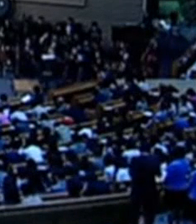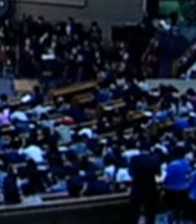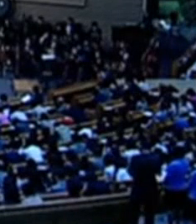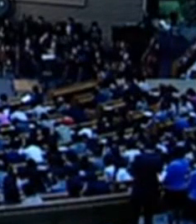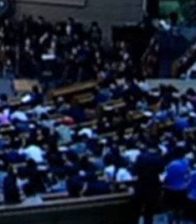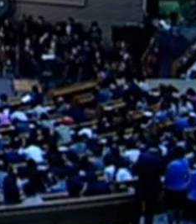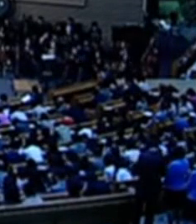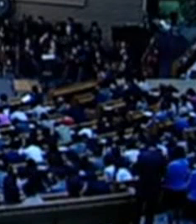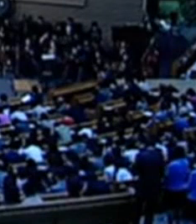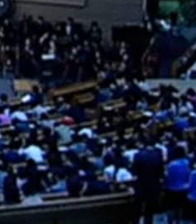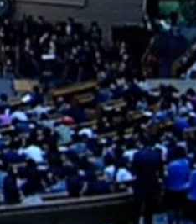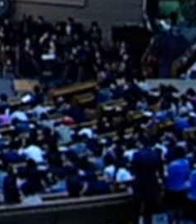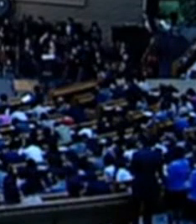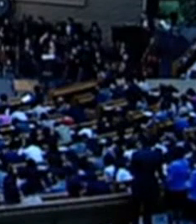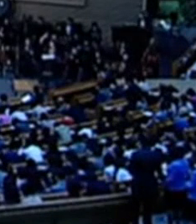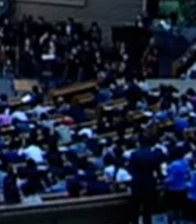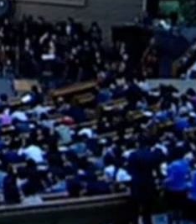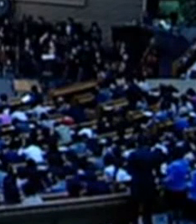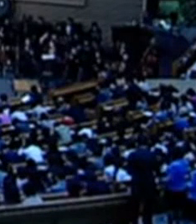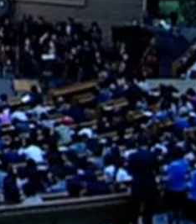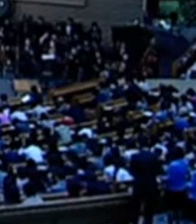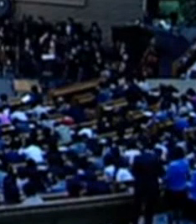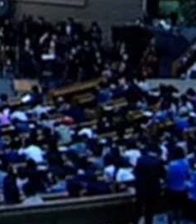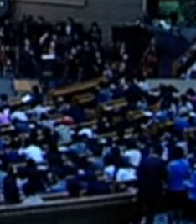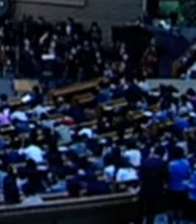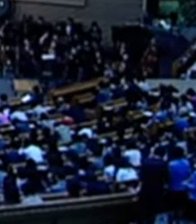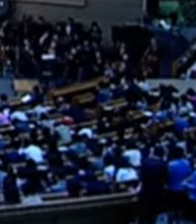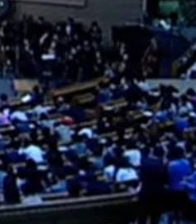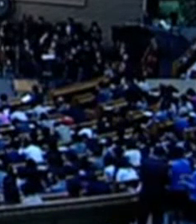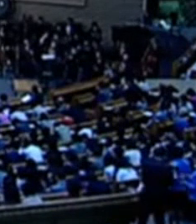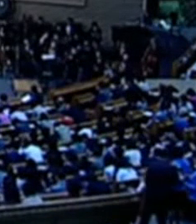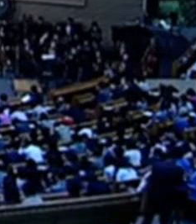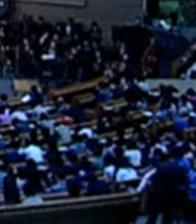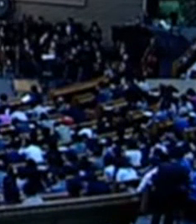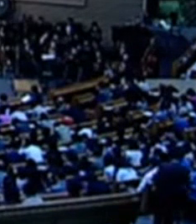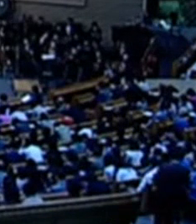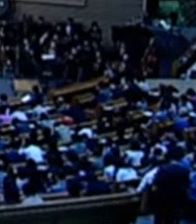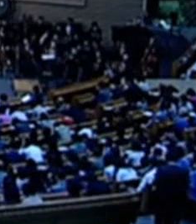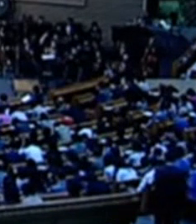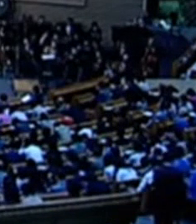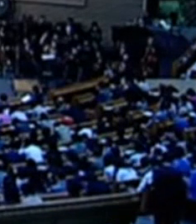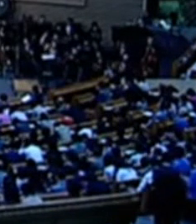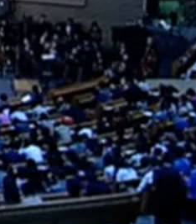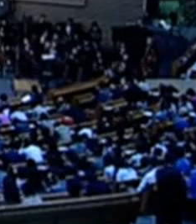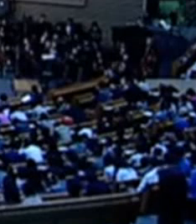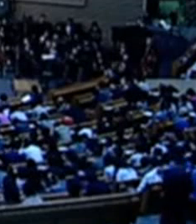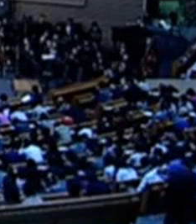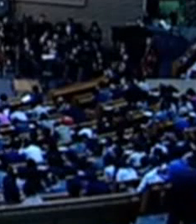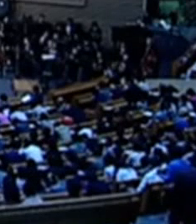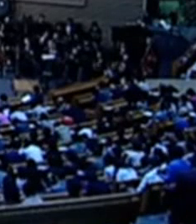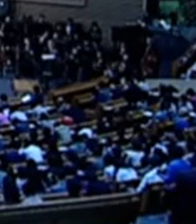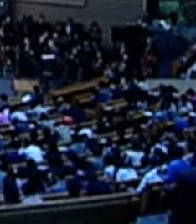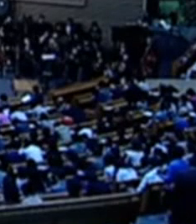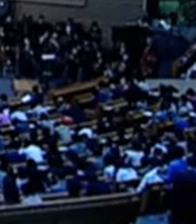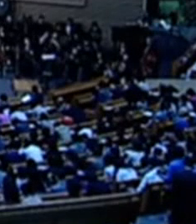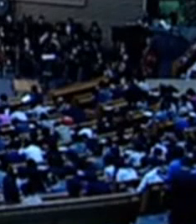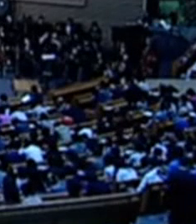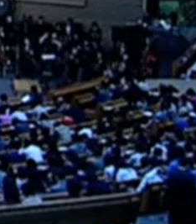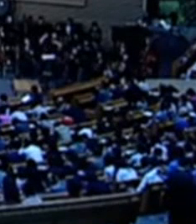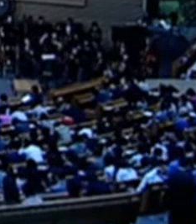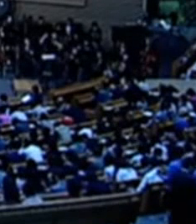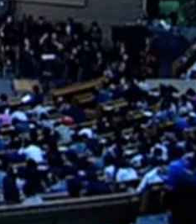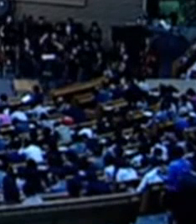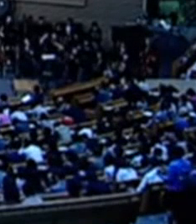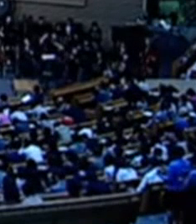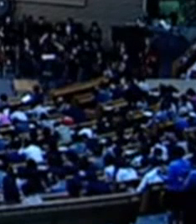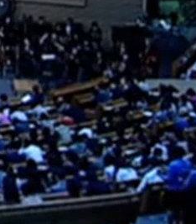역사해 주시기를 원하오니, 오늘도 성도들의 눈을 열어주셔서 구원해 주셔서 정말 하나님, 저들이